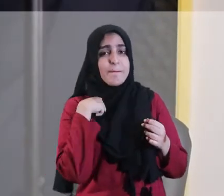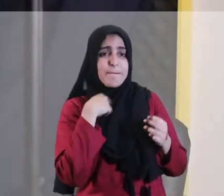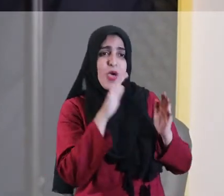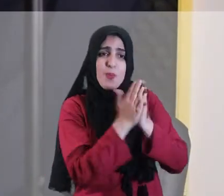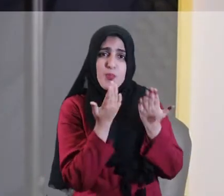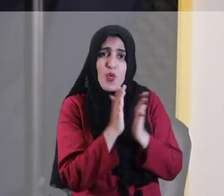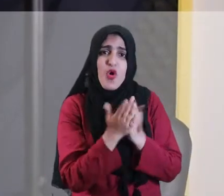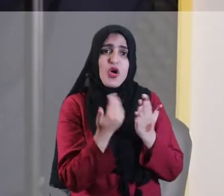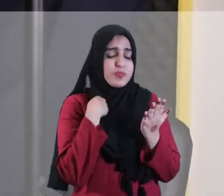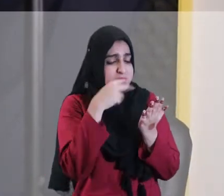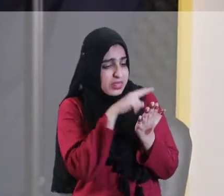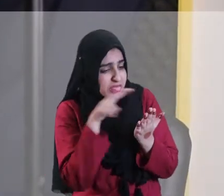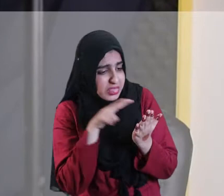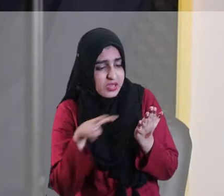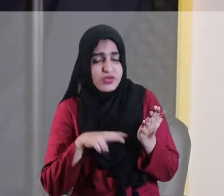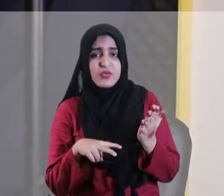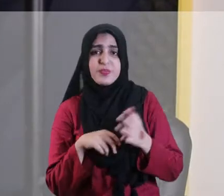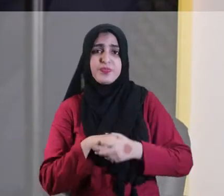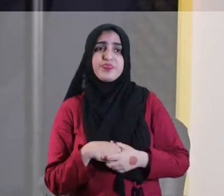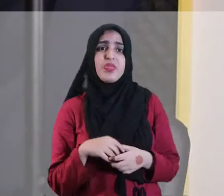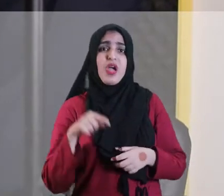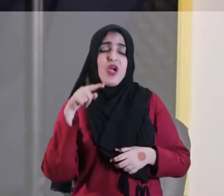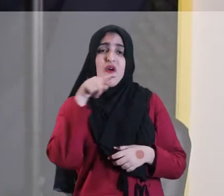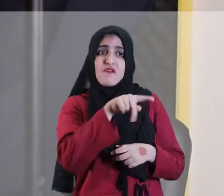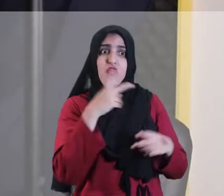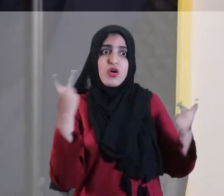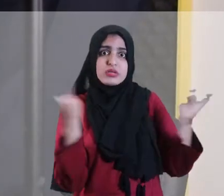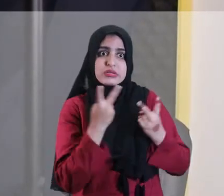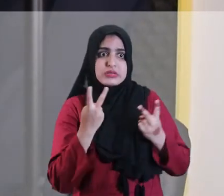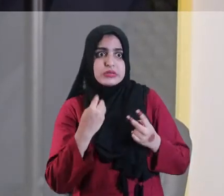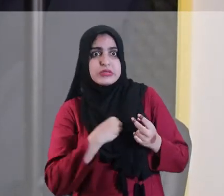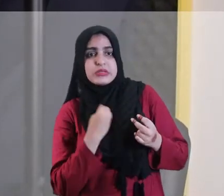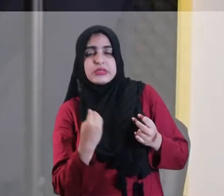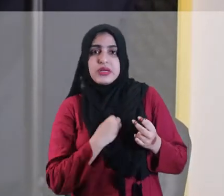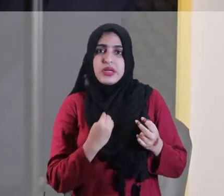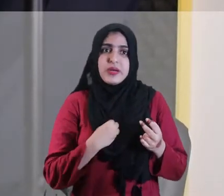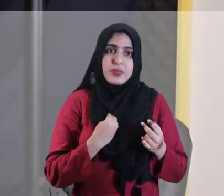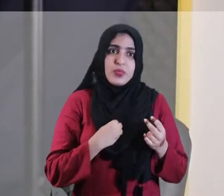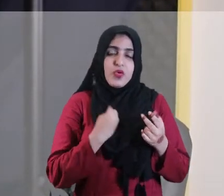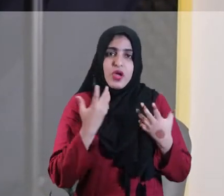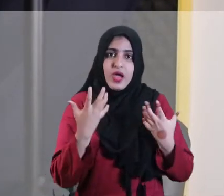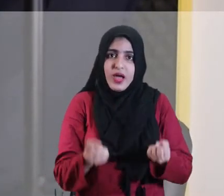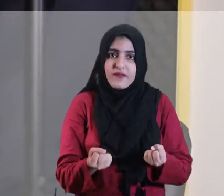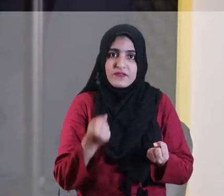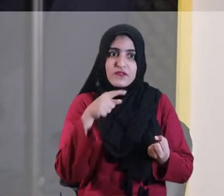उसने मुझे मेरे अंदर तारे से काफी बांटने जो आज तक